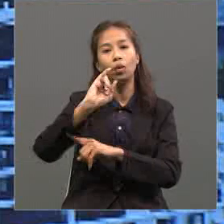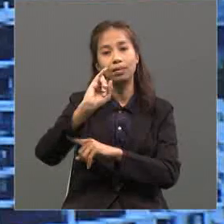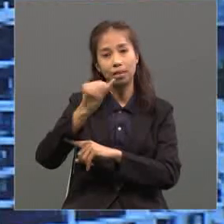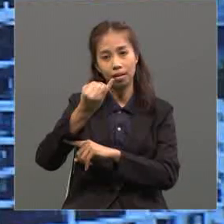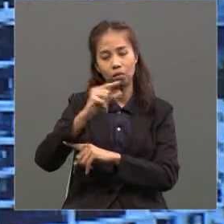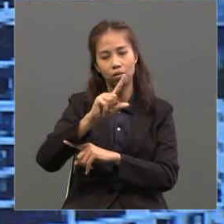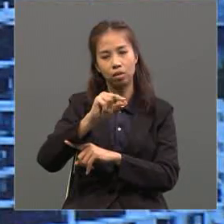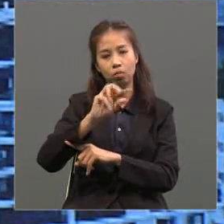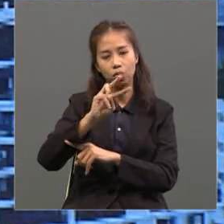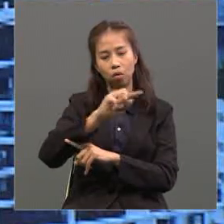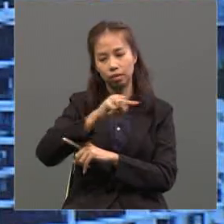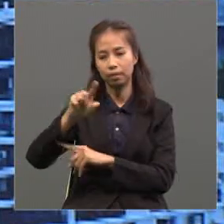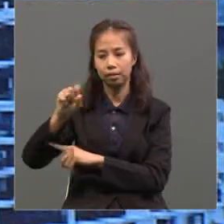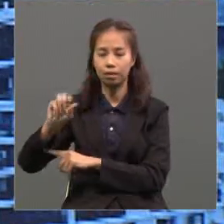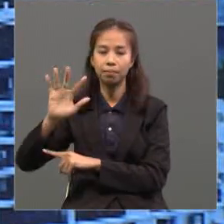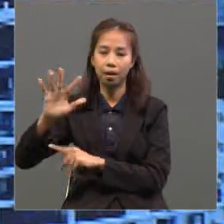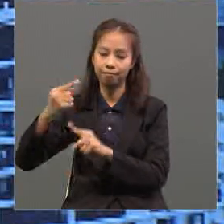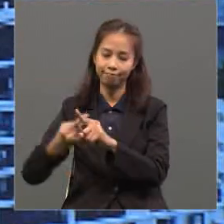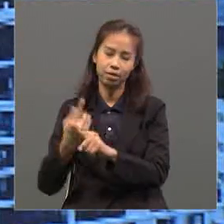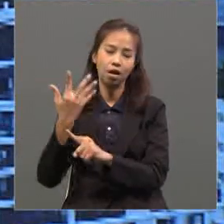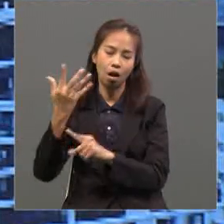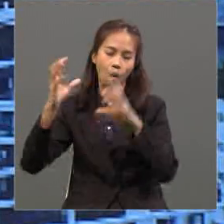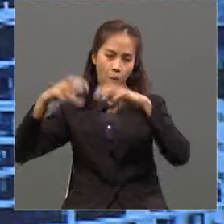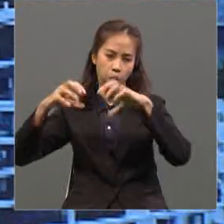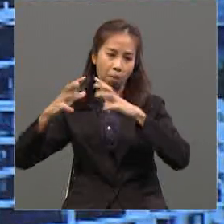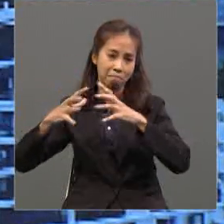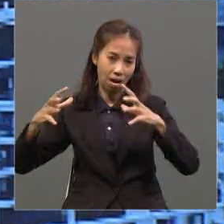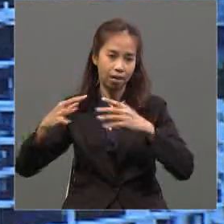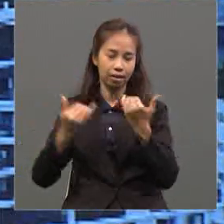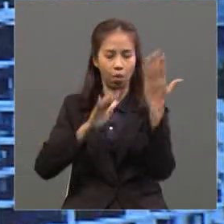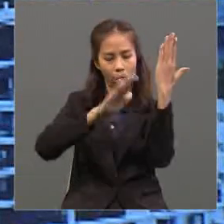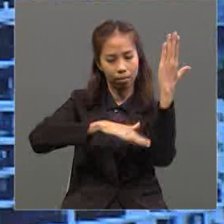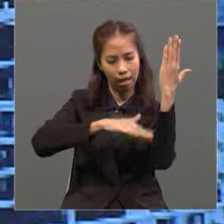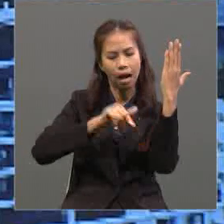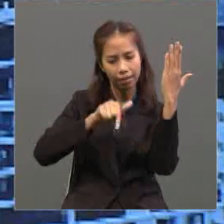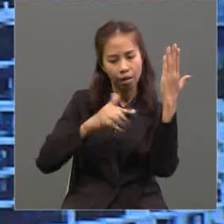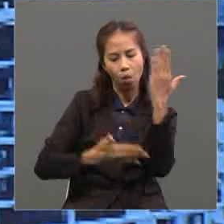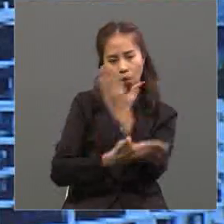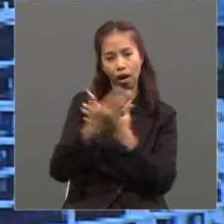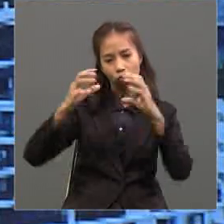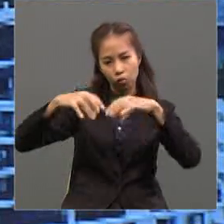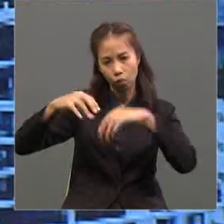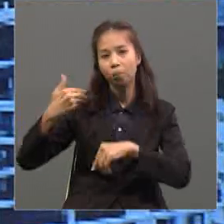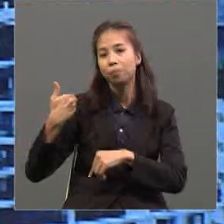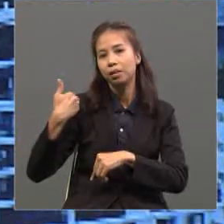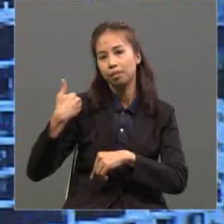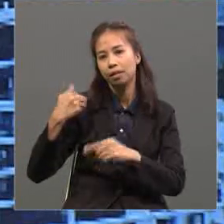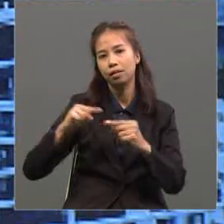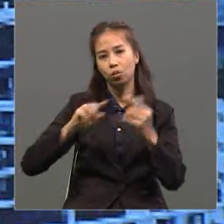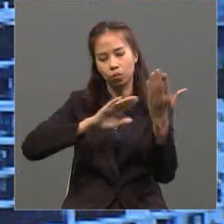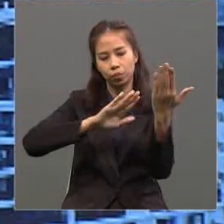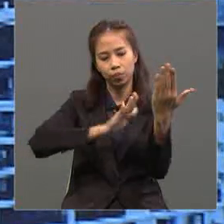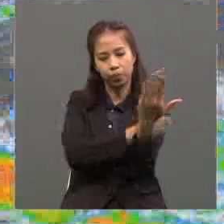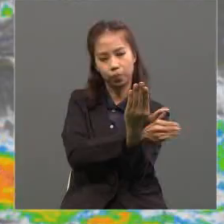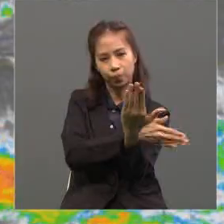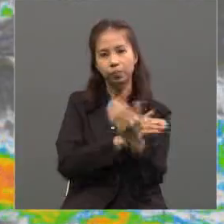คือ22-25พฤษภาคมค่ะส่วนภาคใต้นะคะวันนี้มีโอกาสเกิดฝนฟ้าคะนองแล้วก็ตกหนักบางแห่งบริเวณฝั่งตะวันตก